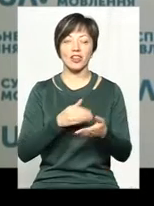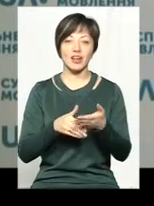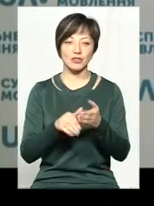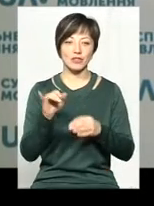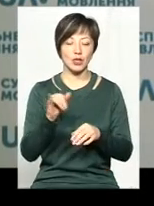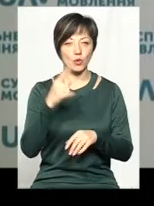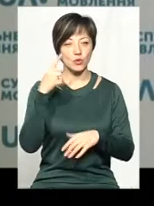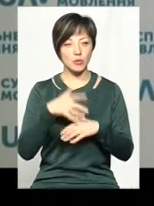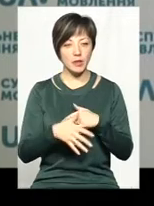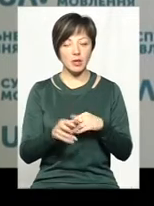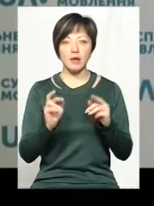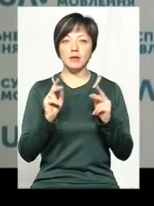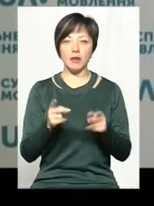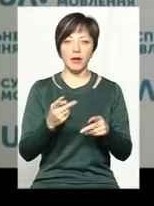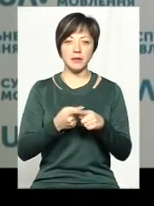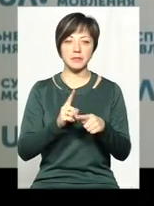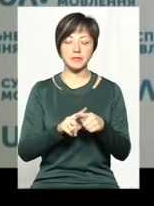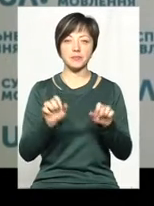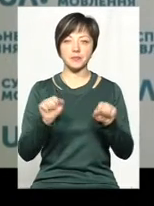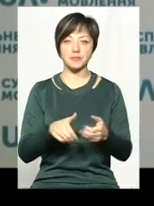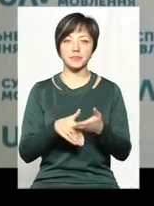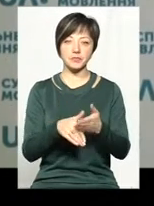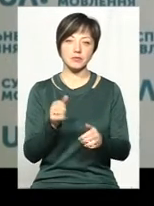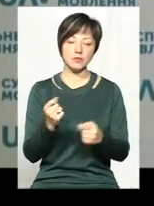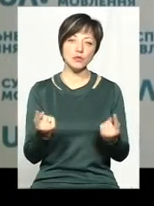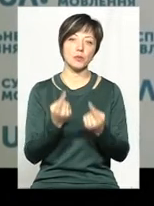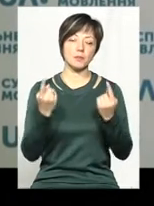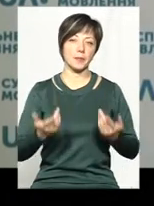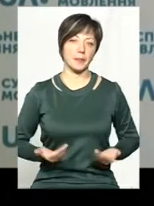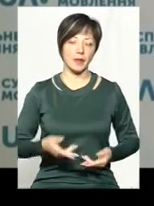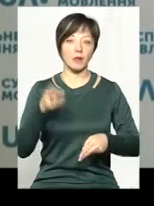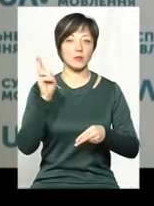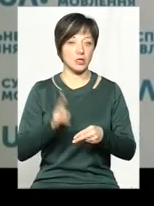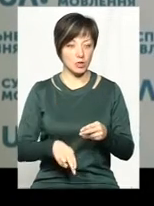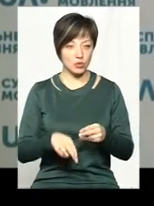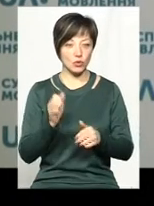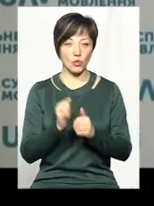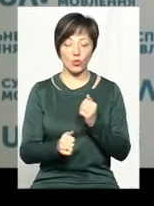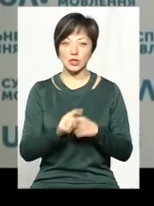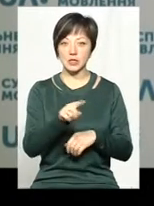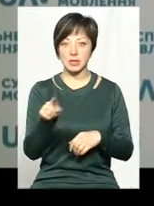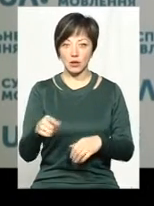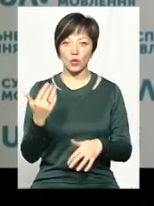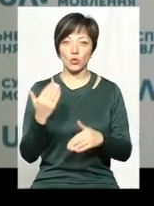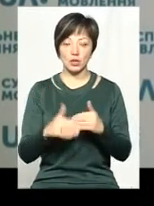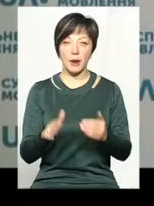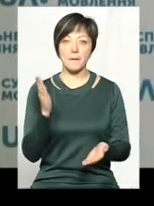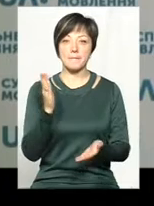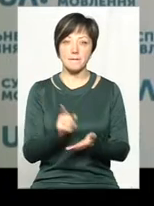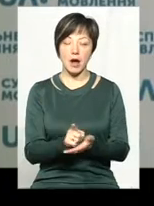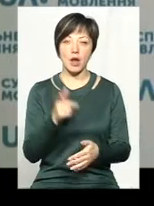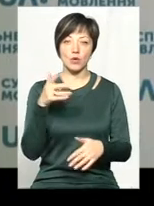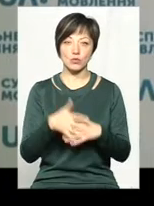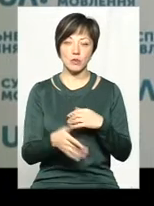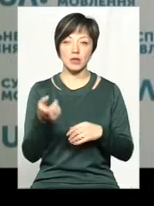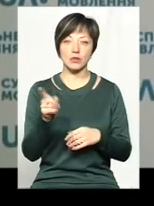і розуміти тим, як волонтерство може допомагати їм в повсякденному житті. По закінченню кожен із них, він вже вже має розуміння